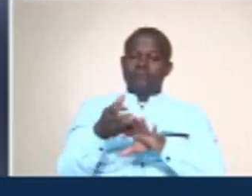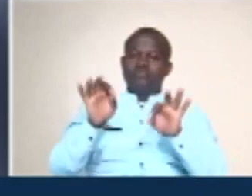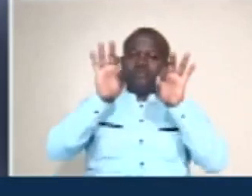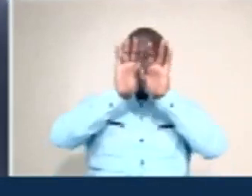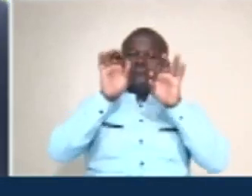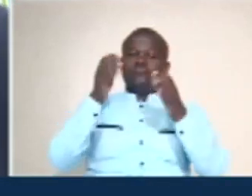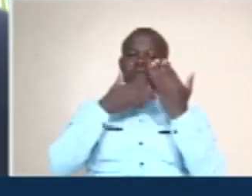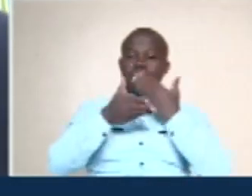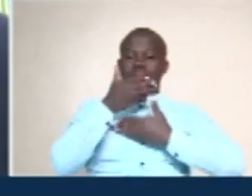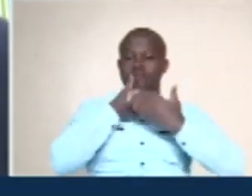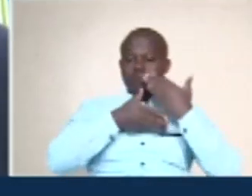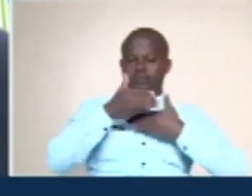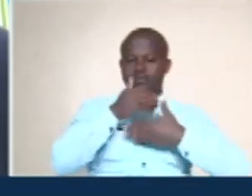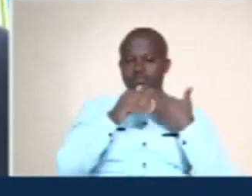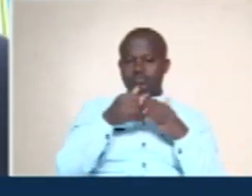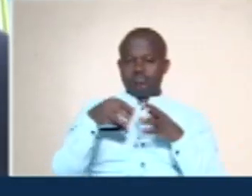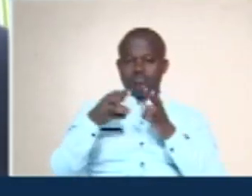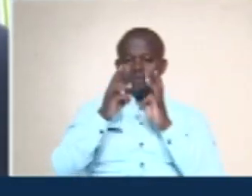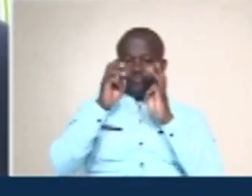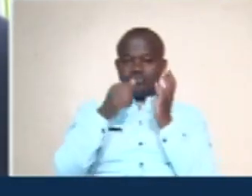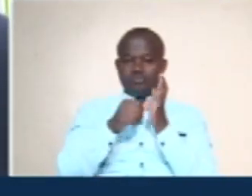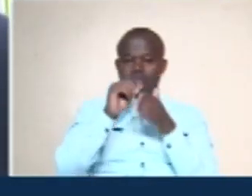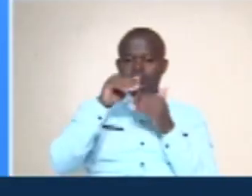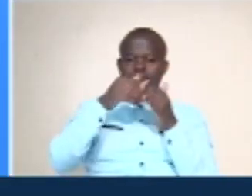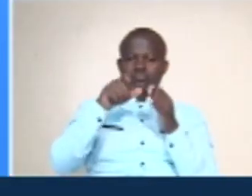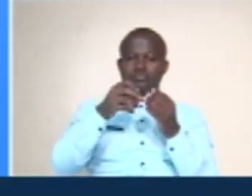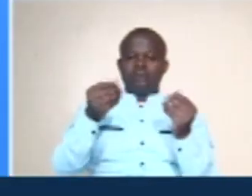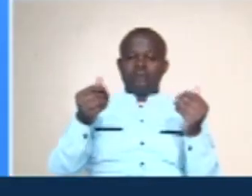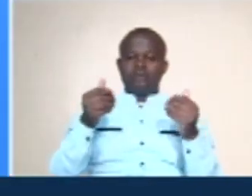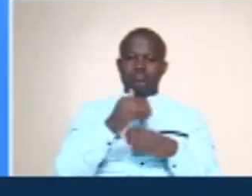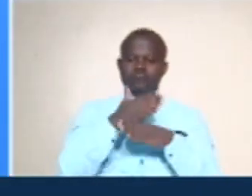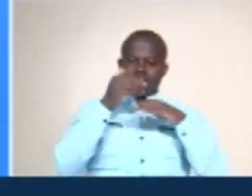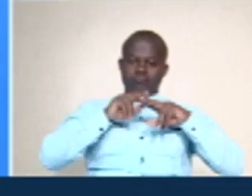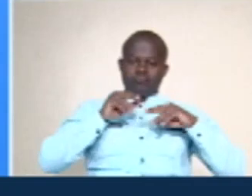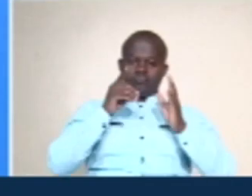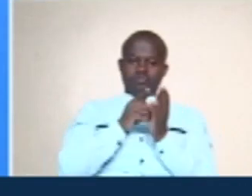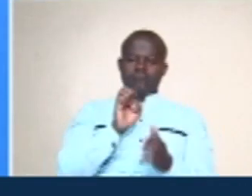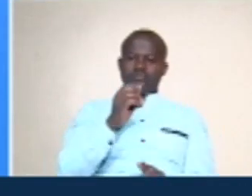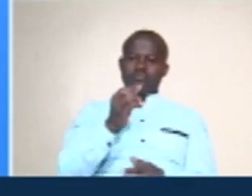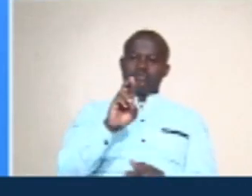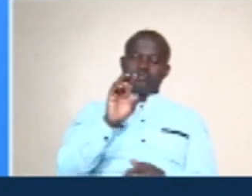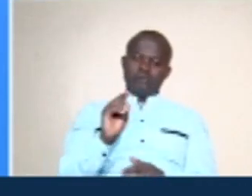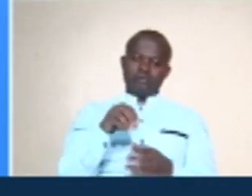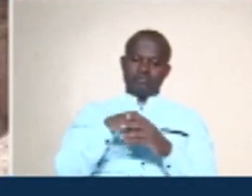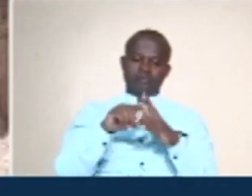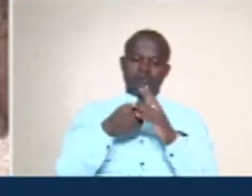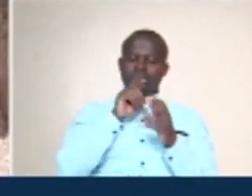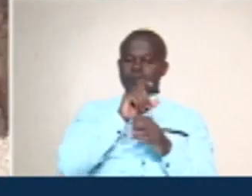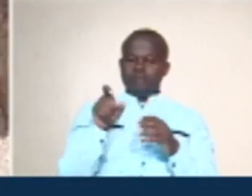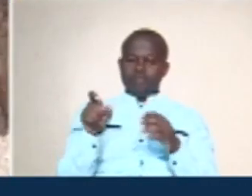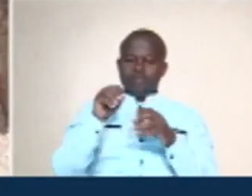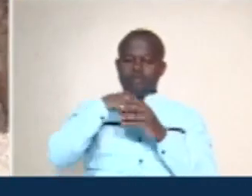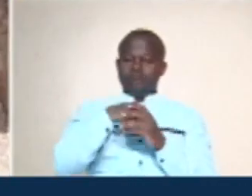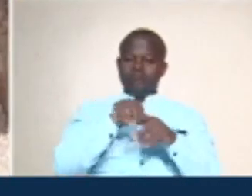twari twabiganiriyeho yuko bagomba ibyo bibazo byose kuba babikemura. Minisitiri w'intebe Dr. Edouard Ngirente mu ntangiriro z'iki cyumweru turimo